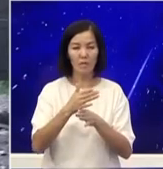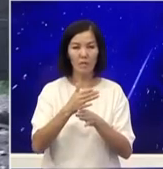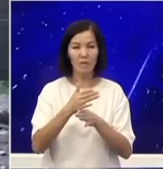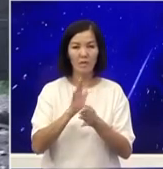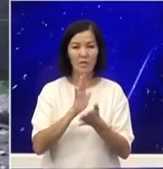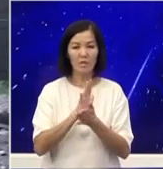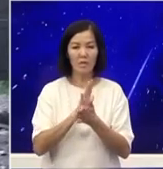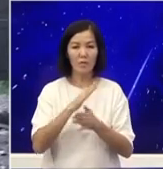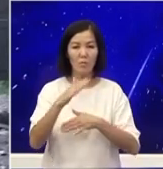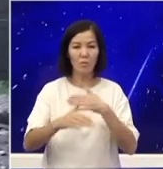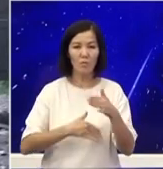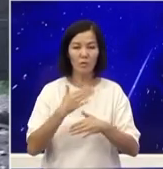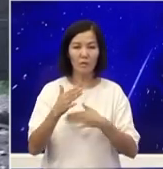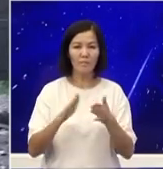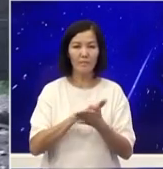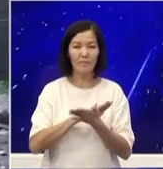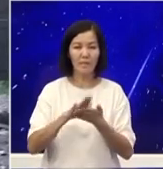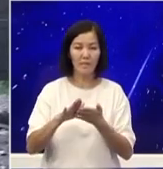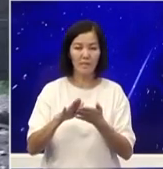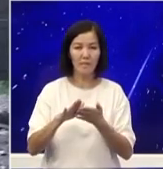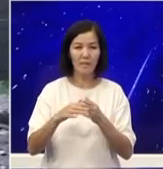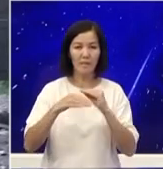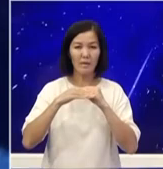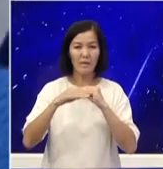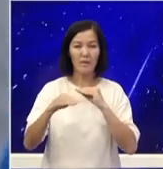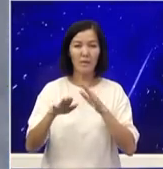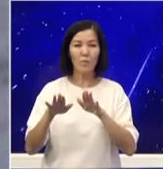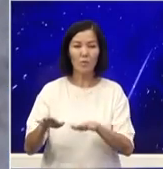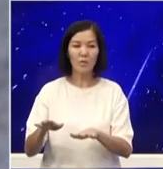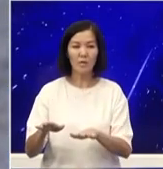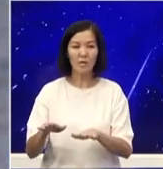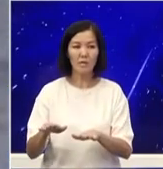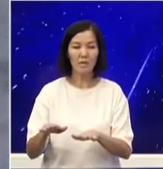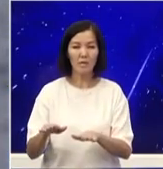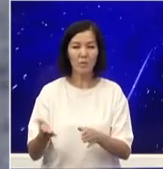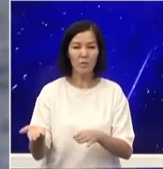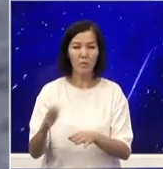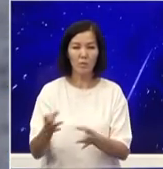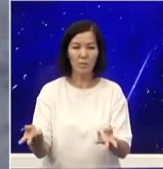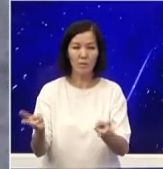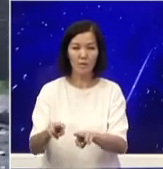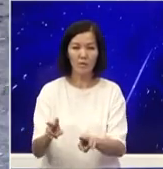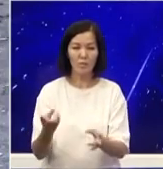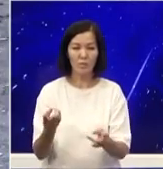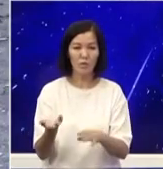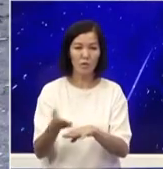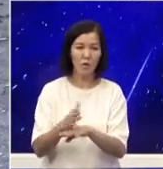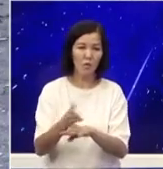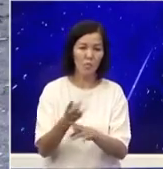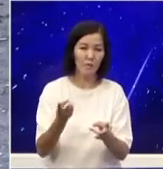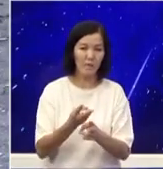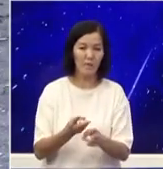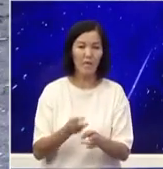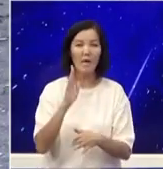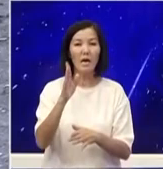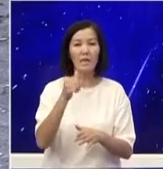мусорды рекультивация жасап, тегістеп, арғы өздерінің арнайы орындарына күреп, сондай жұмыстар жүргізіп жатыр. Алдағы жылдан бастап